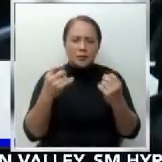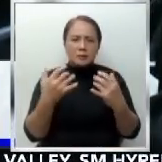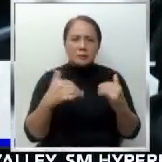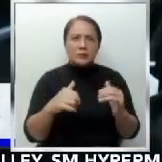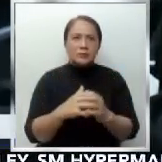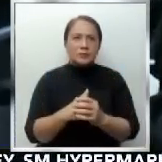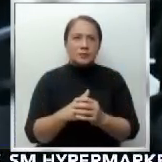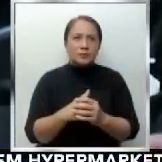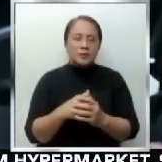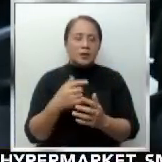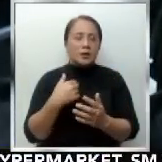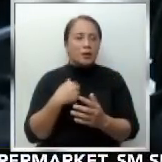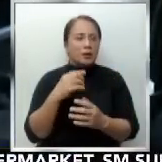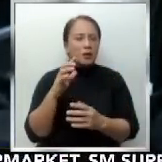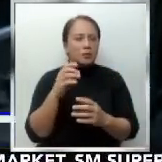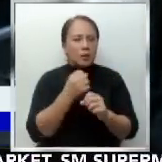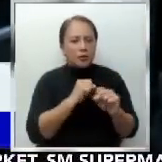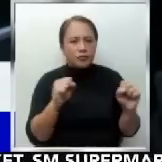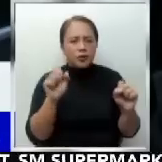maximum,